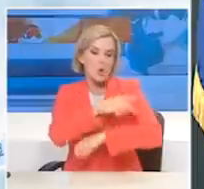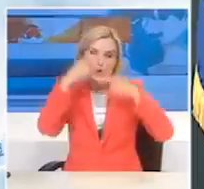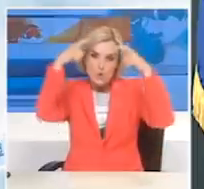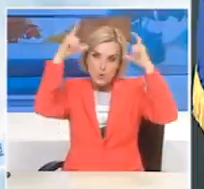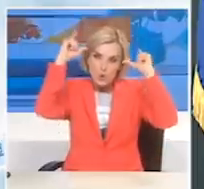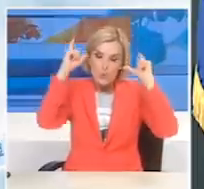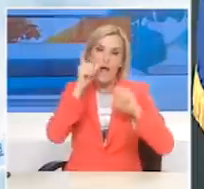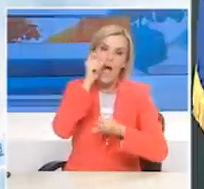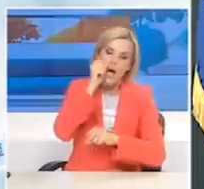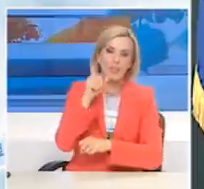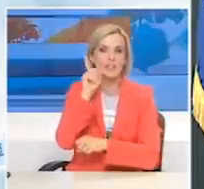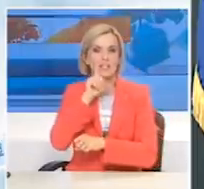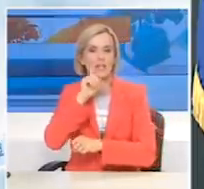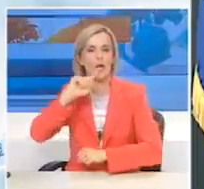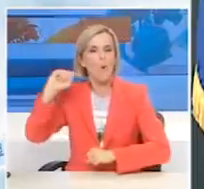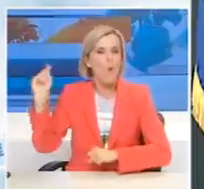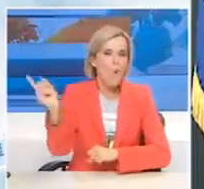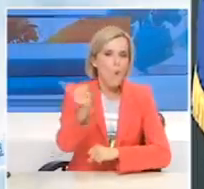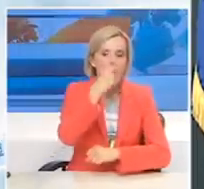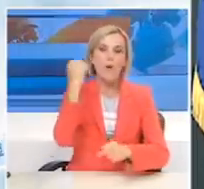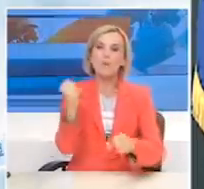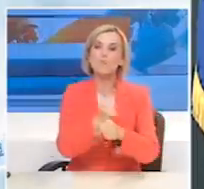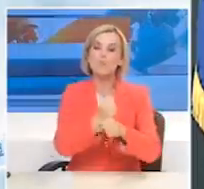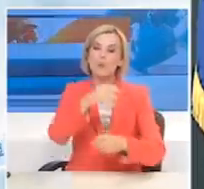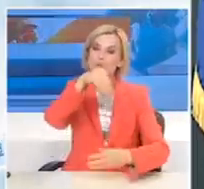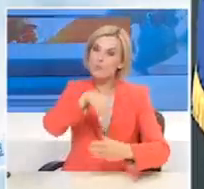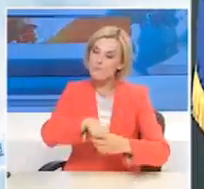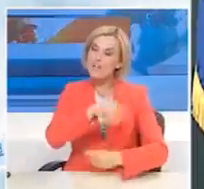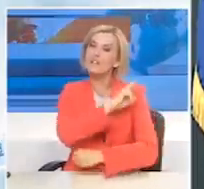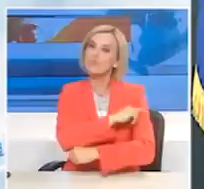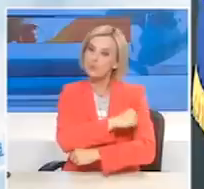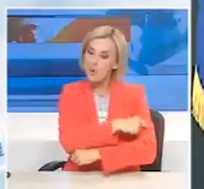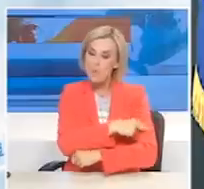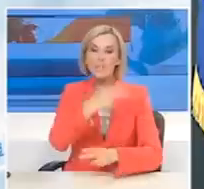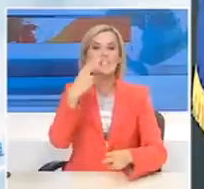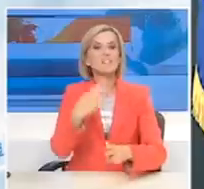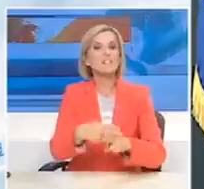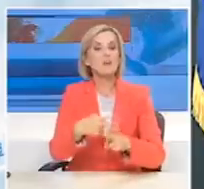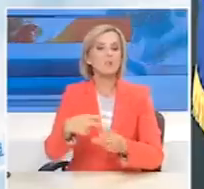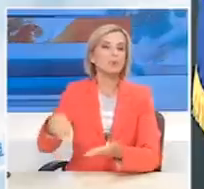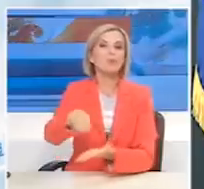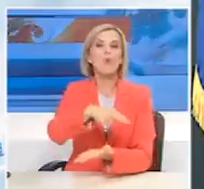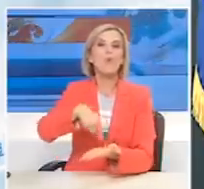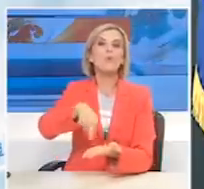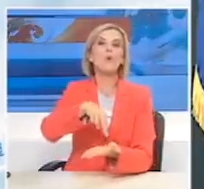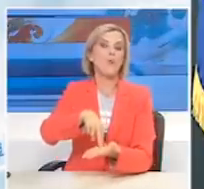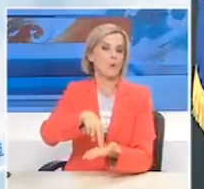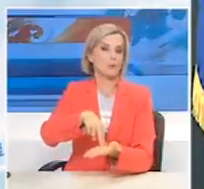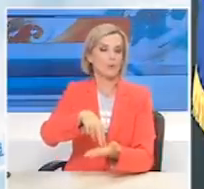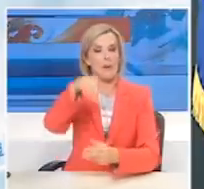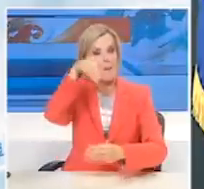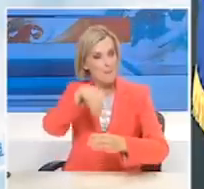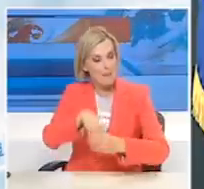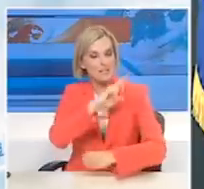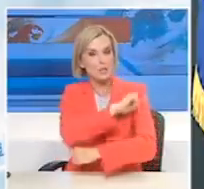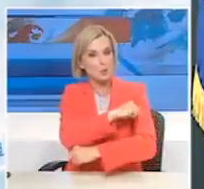Florence Nightingale όλο το νοσηλευτικό προσωπικό που έχει έναν από τους σημαντικότερους ρόλους στην παροχή υγείας και στο νοσοκομείο και